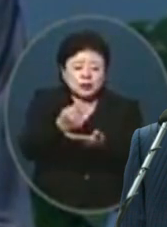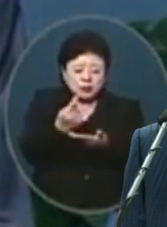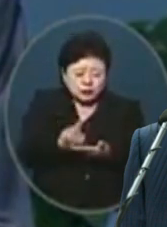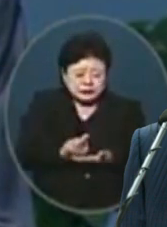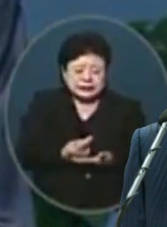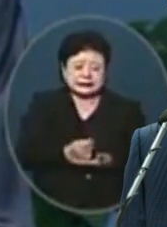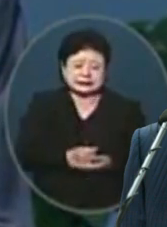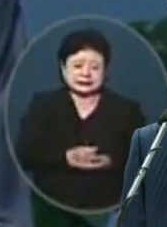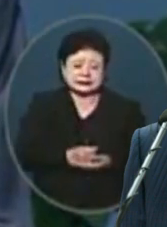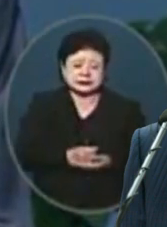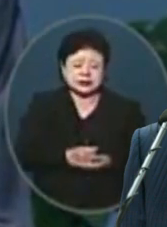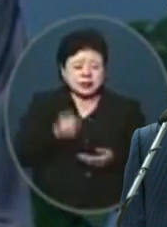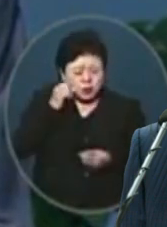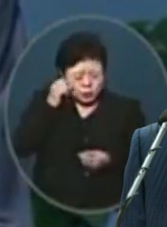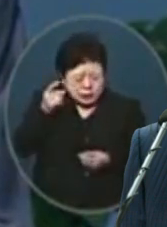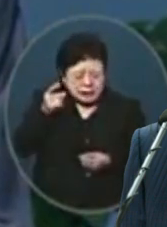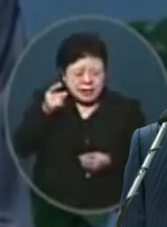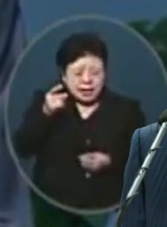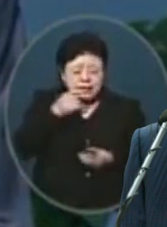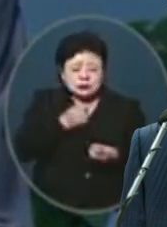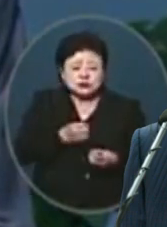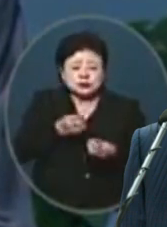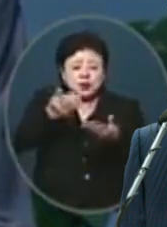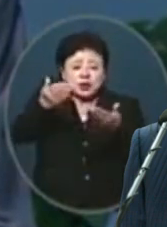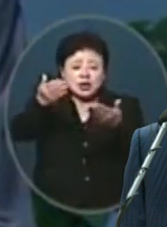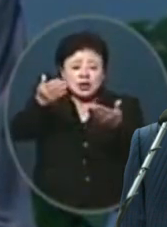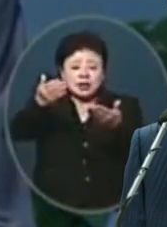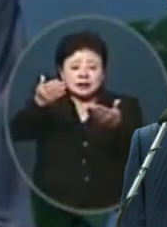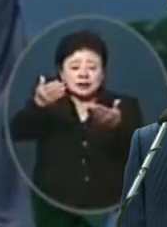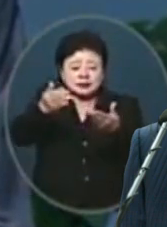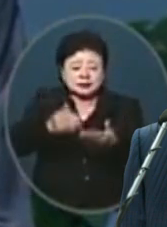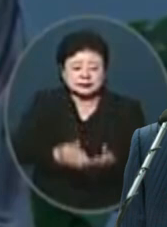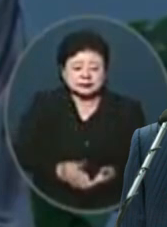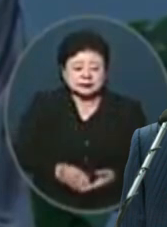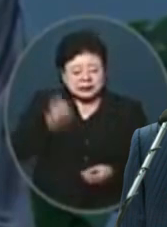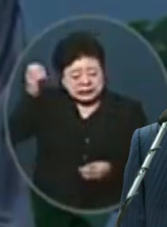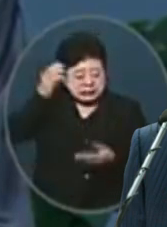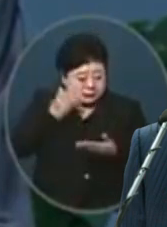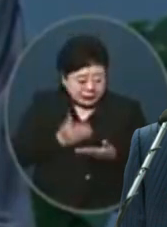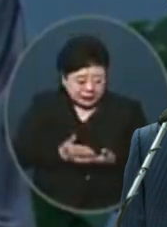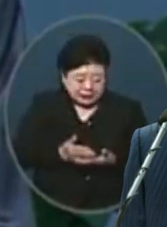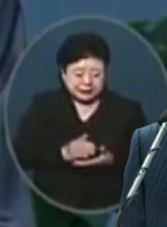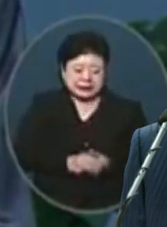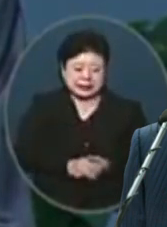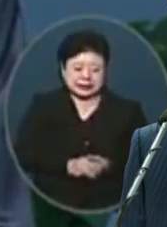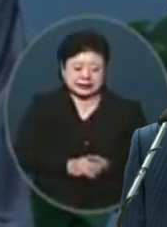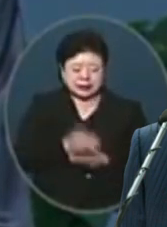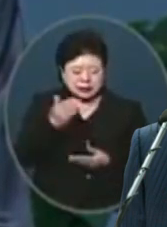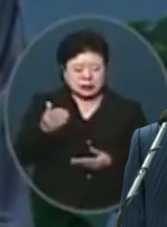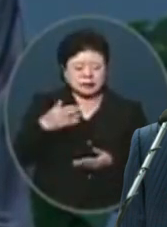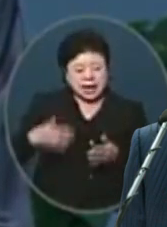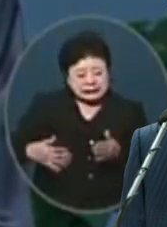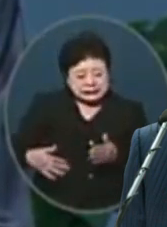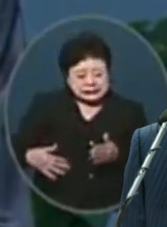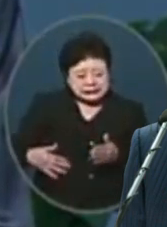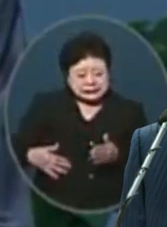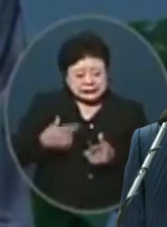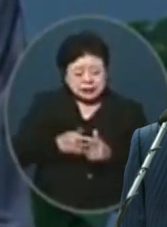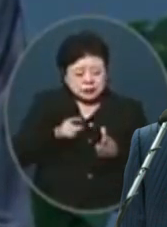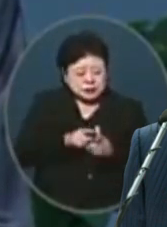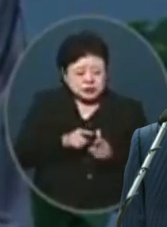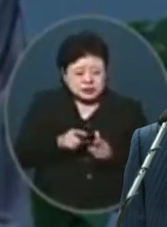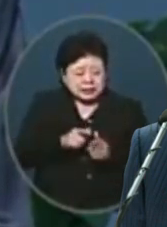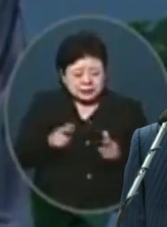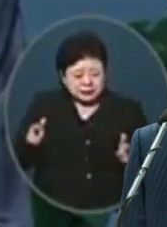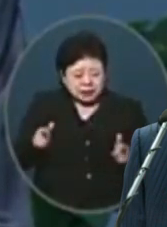모신다는 이 위대한 축복을 잃지 말아야 되는 것입니다. 여러분 아직까지 믿지